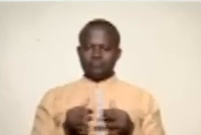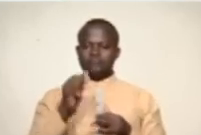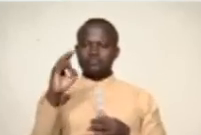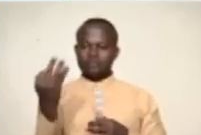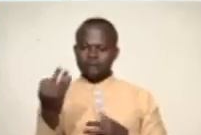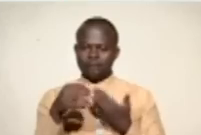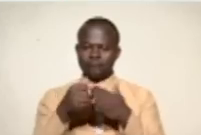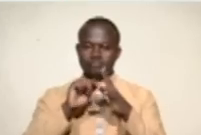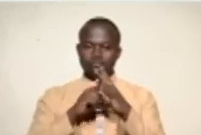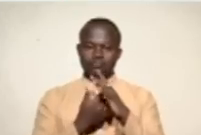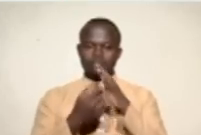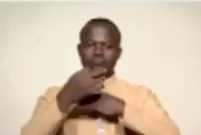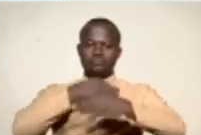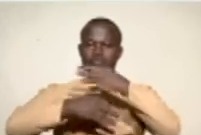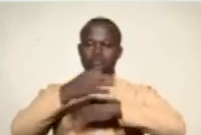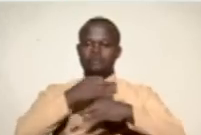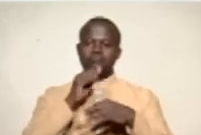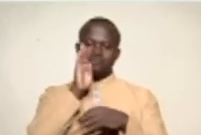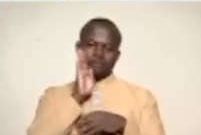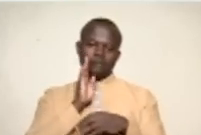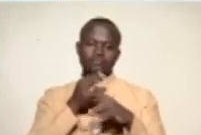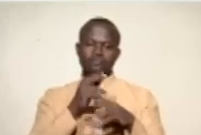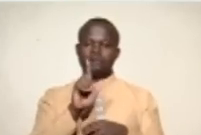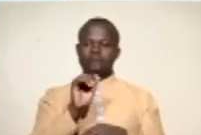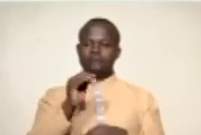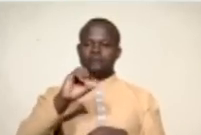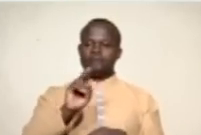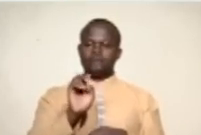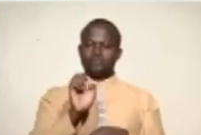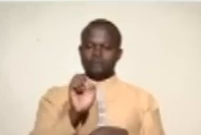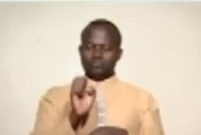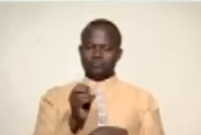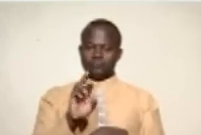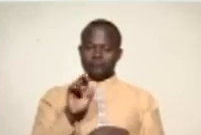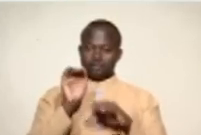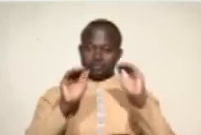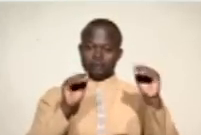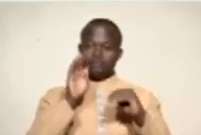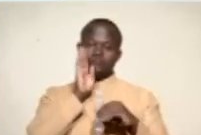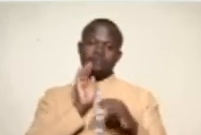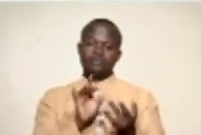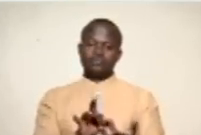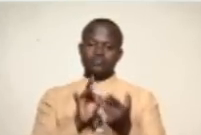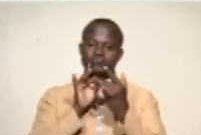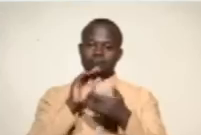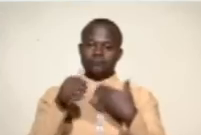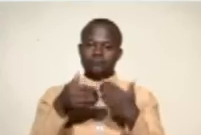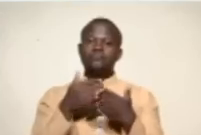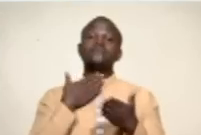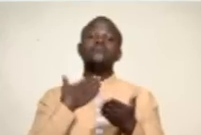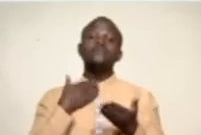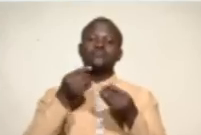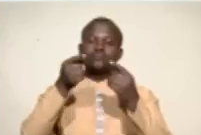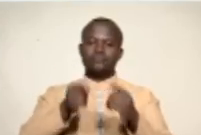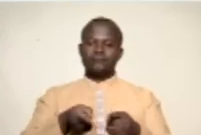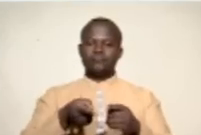gatatu yatangije uruganda rwenga inzoga ya Rikeri. Mubajije ambwira ko hari inzoga idasanzwe yifuza kugeza